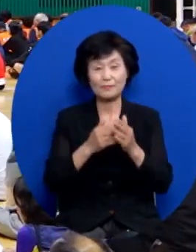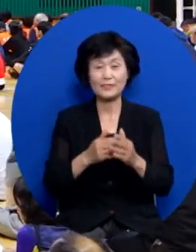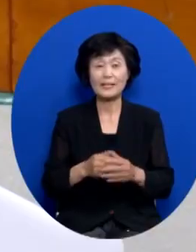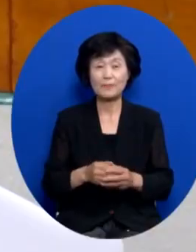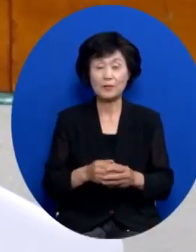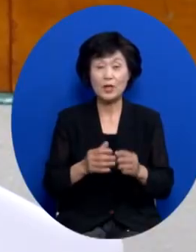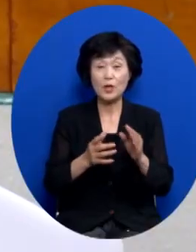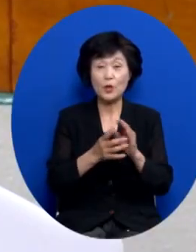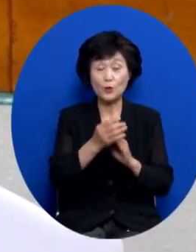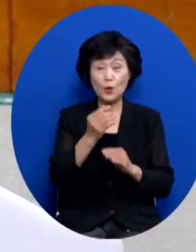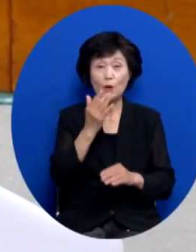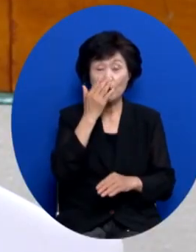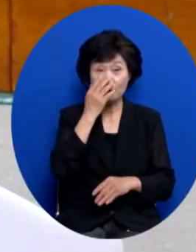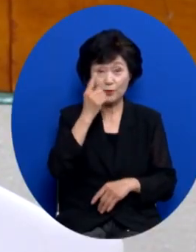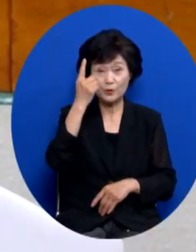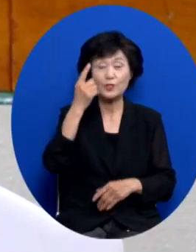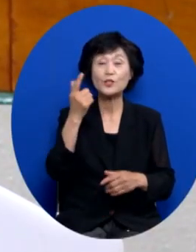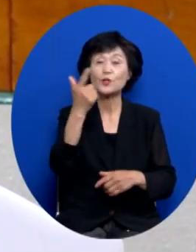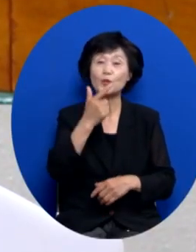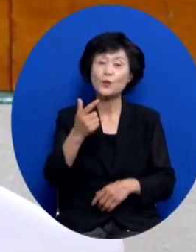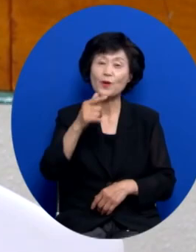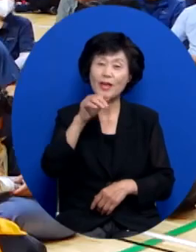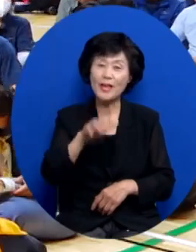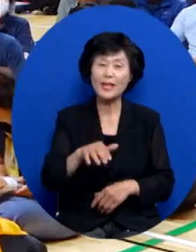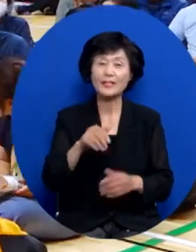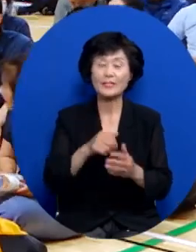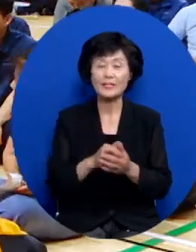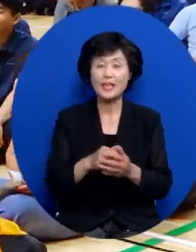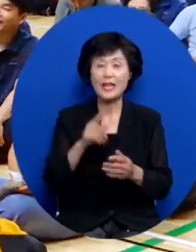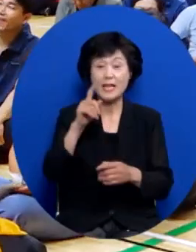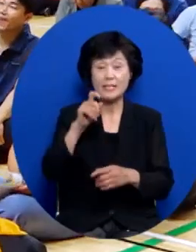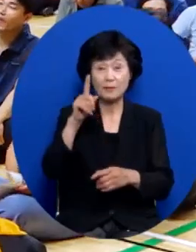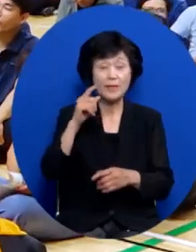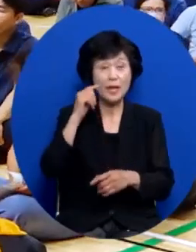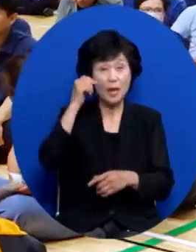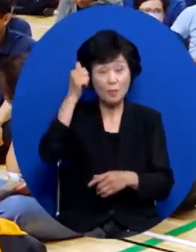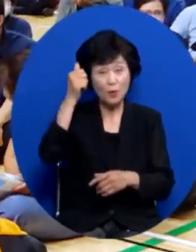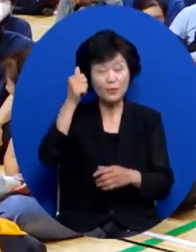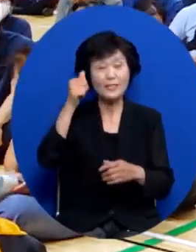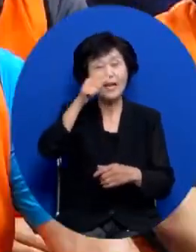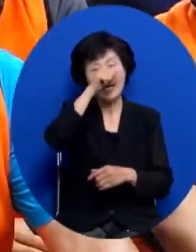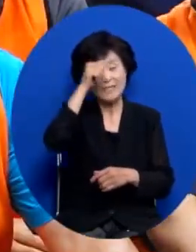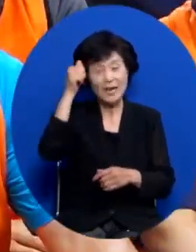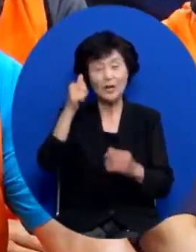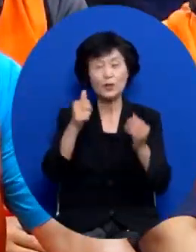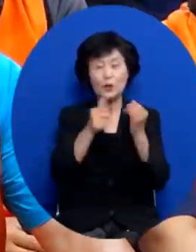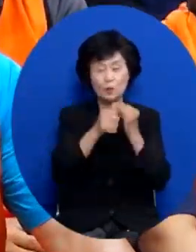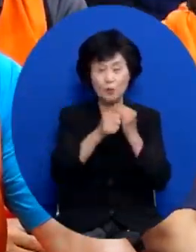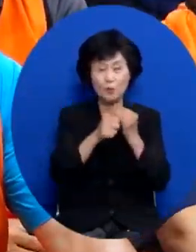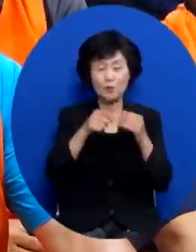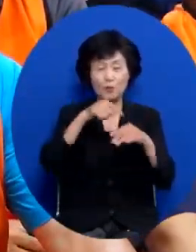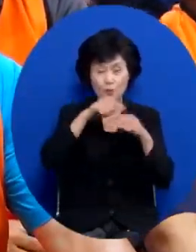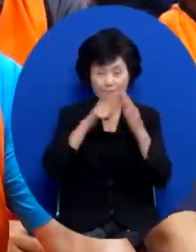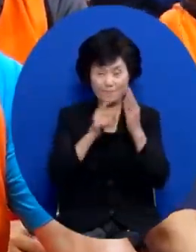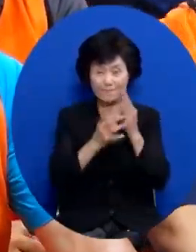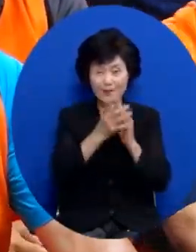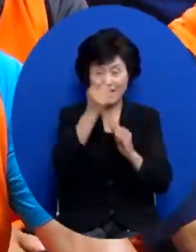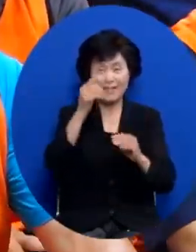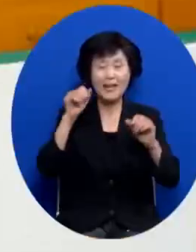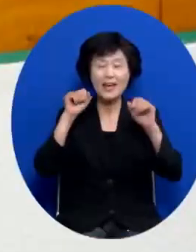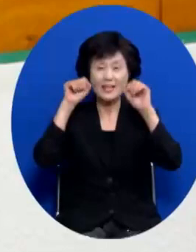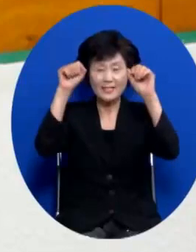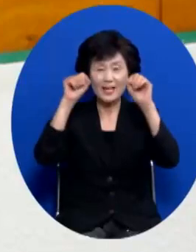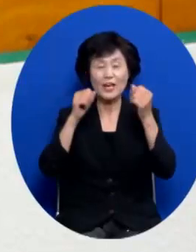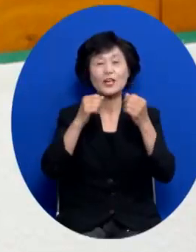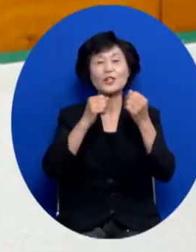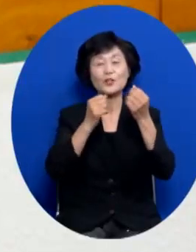대한예수교장로회 통합순천노회는 구례실내체육관에서 제11회 목사장로 부부 한마음 체육대회를 개최했습니다.